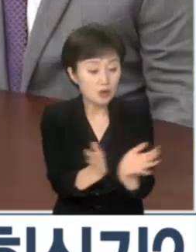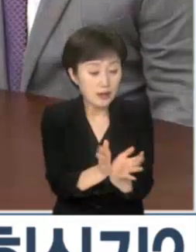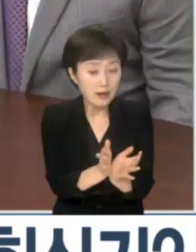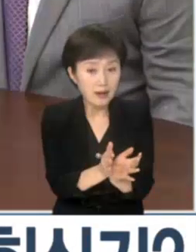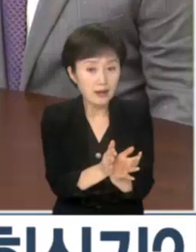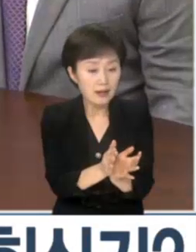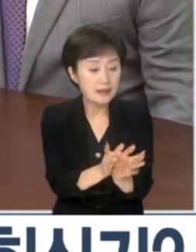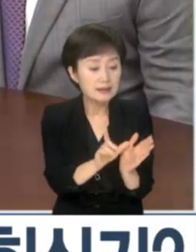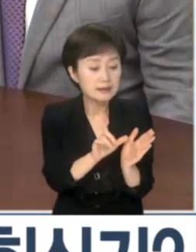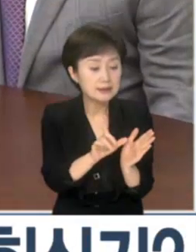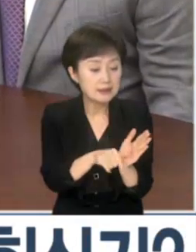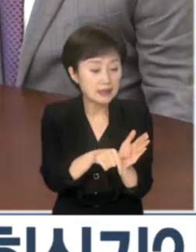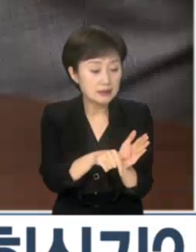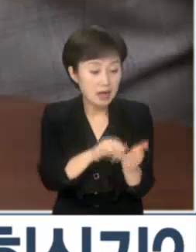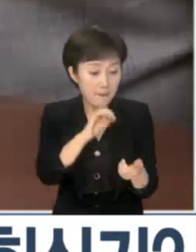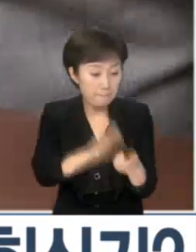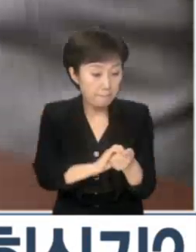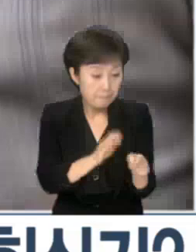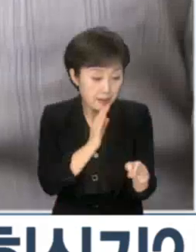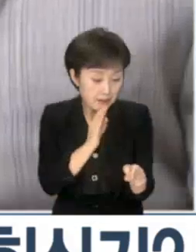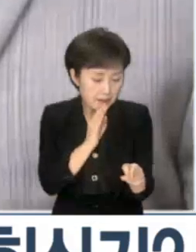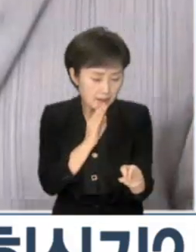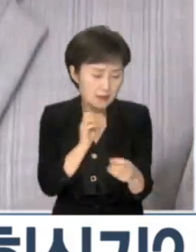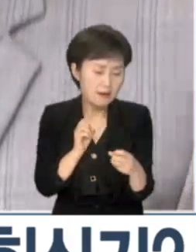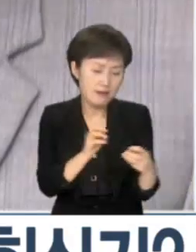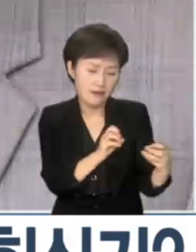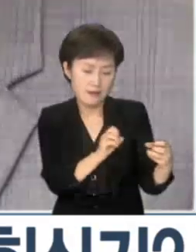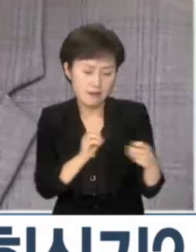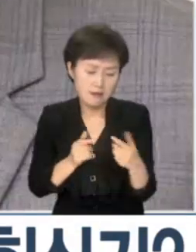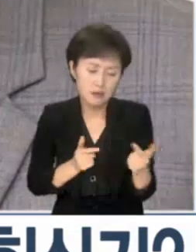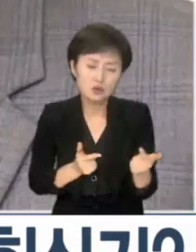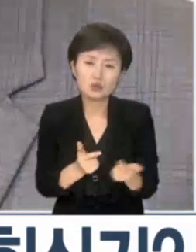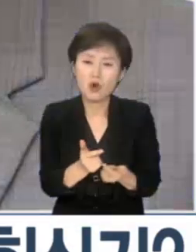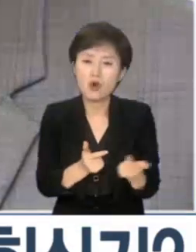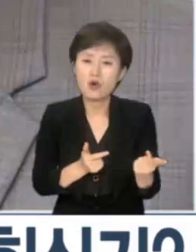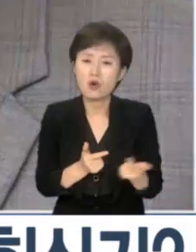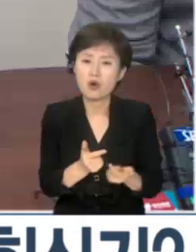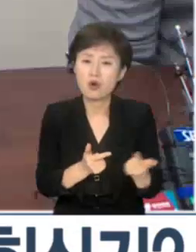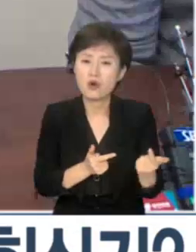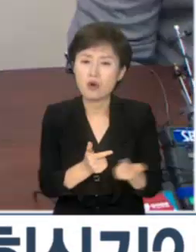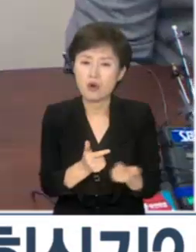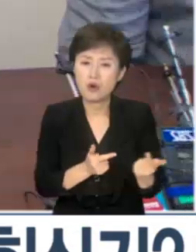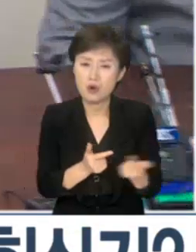있는 시간적인 문제 이런 것들을 서로 조율하면서 일단 그